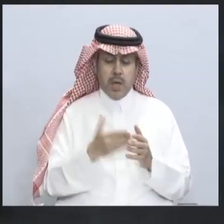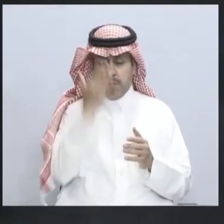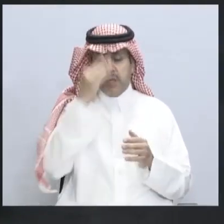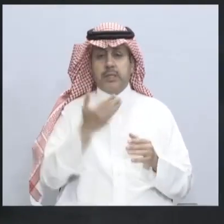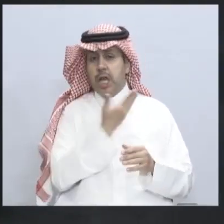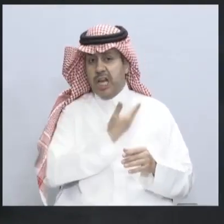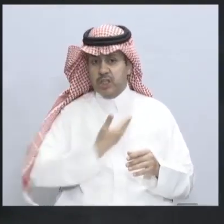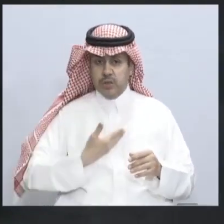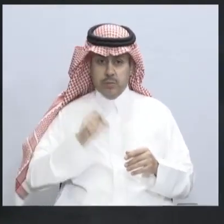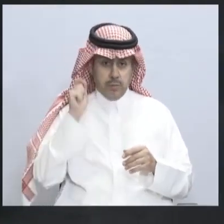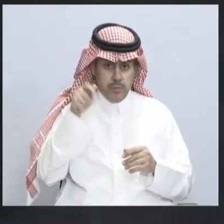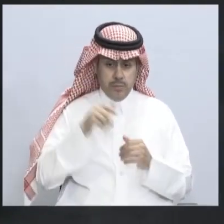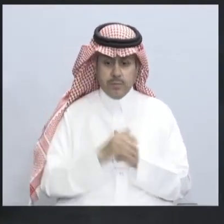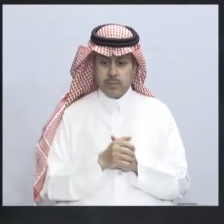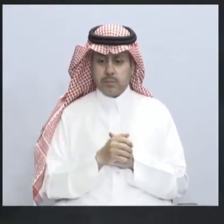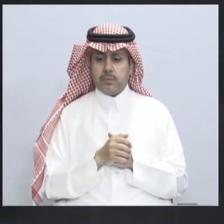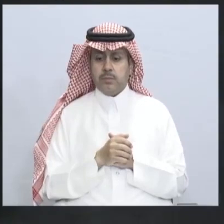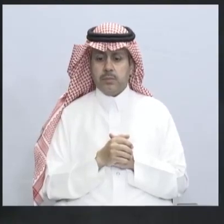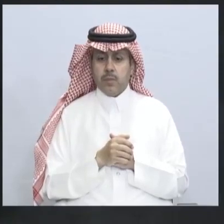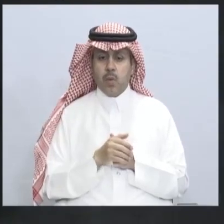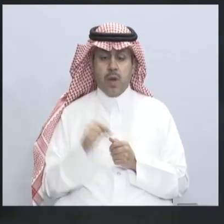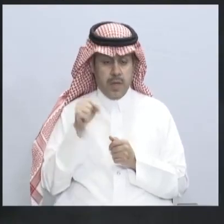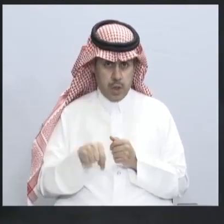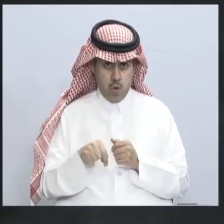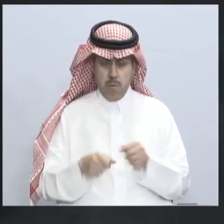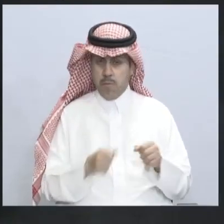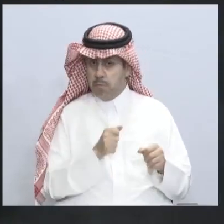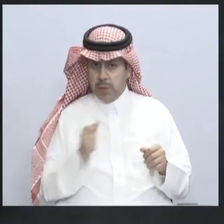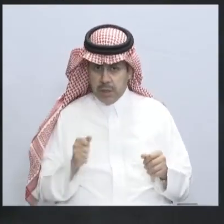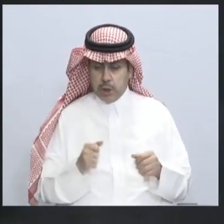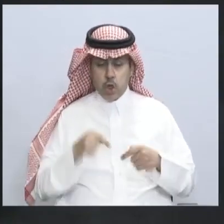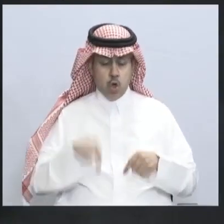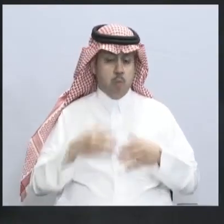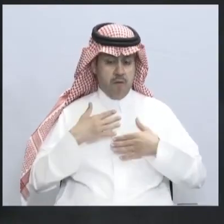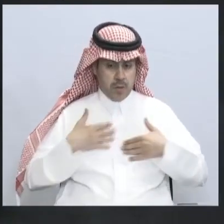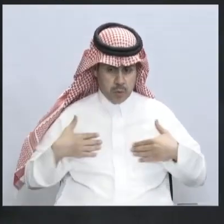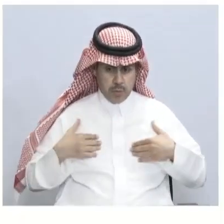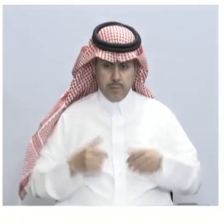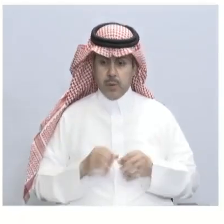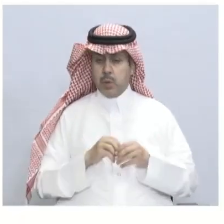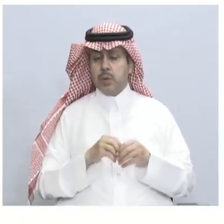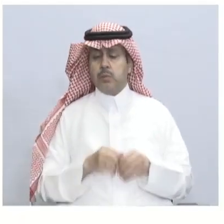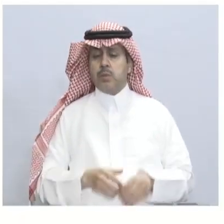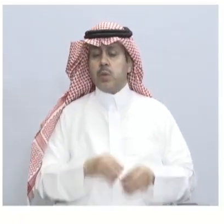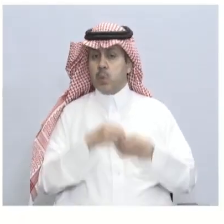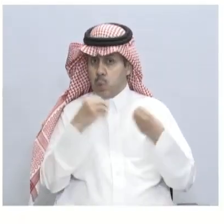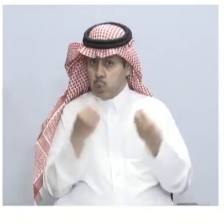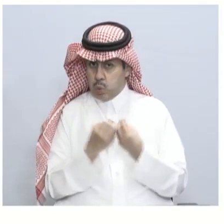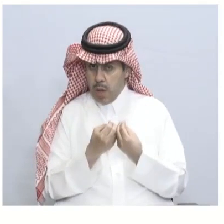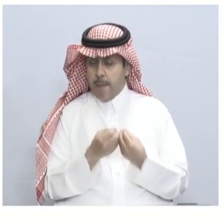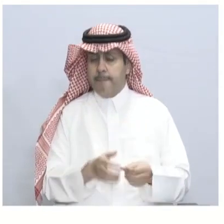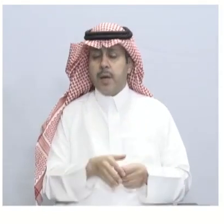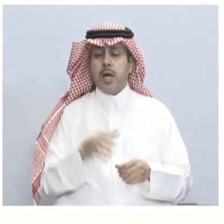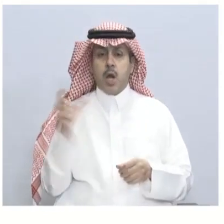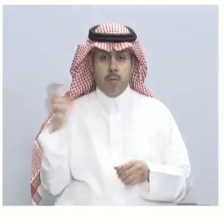الحج وكذلك يوم العيد هو يوم فرح وسرور ويستحب للمسلم في هذا